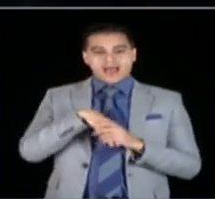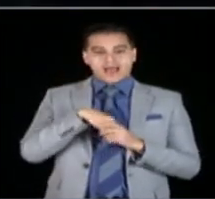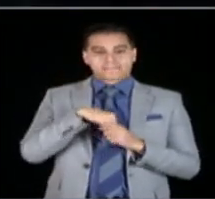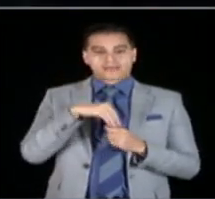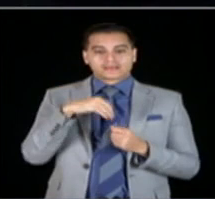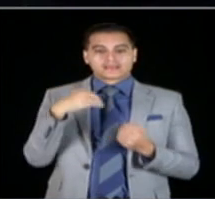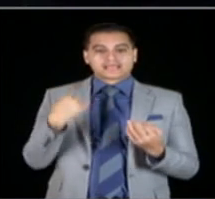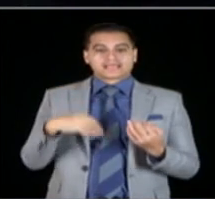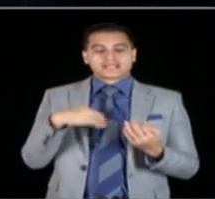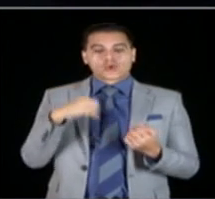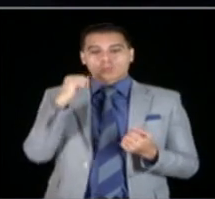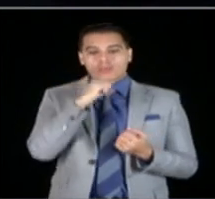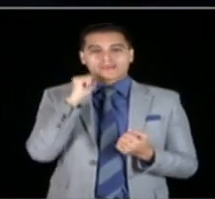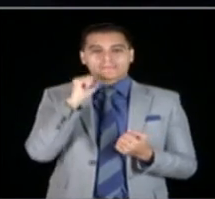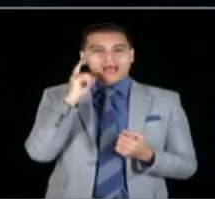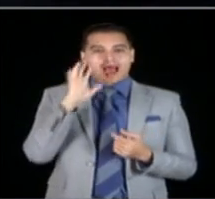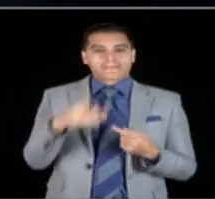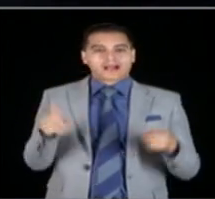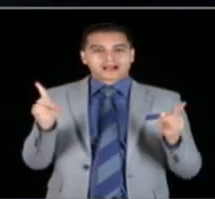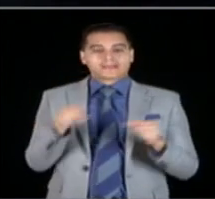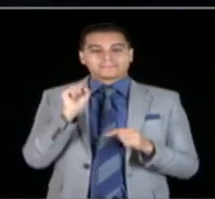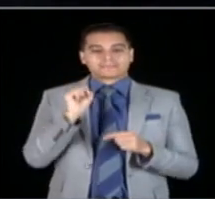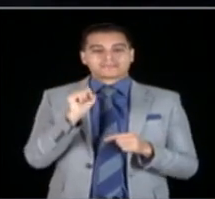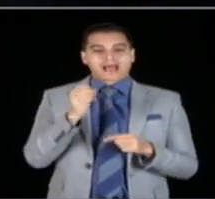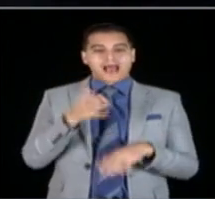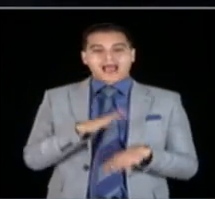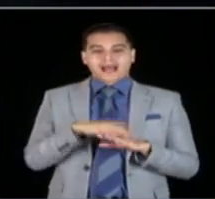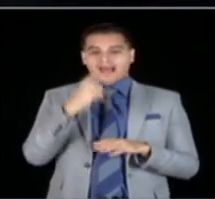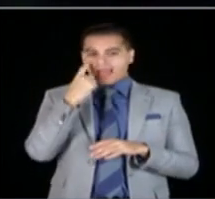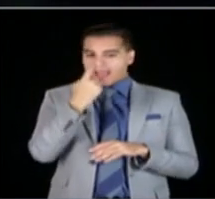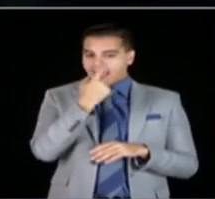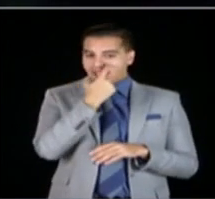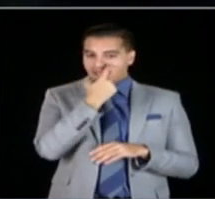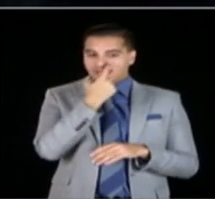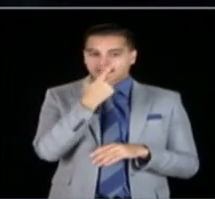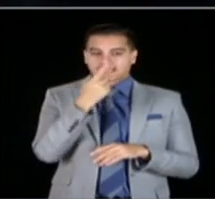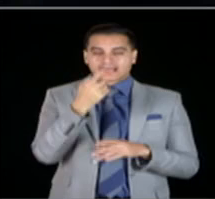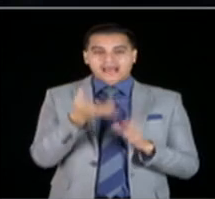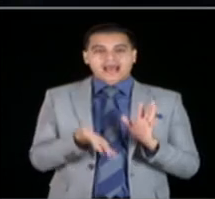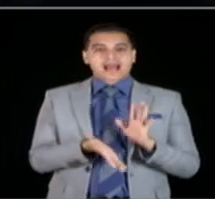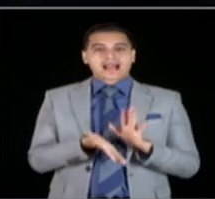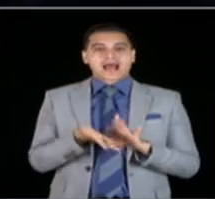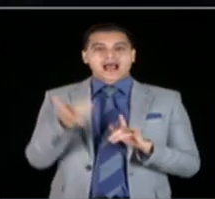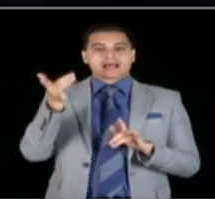من قامت بتلحين أغنية على عيني الهجر للفنانة أم